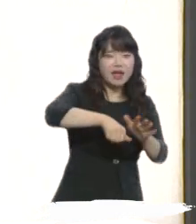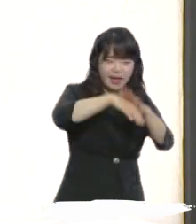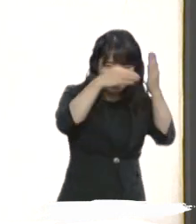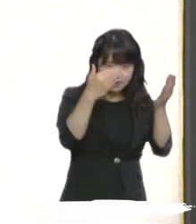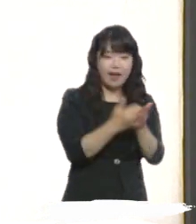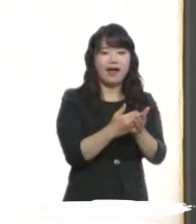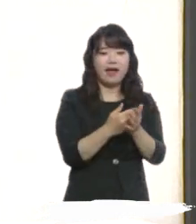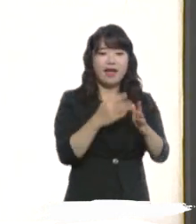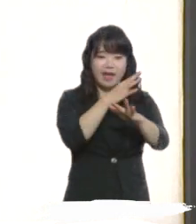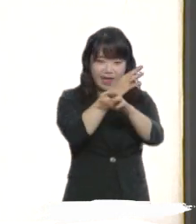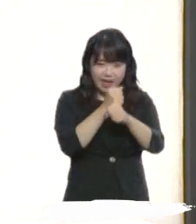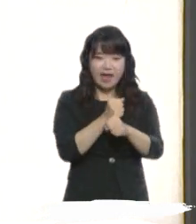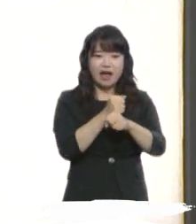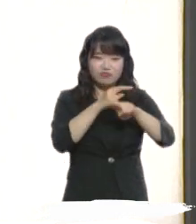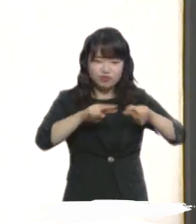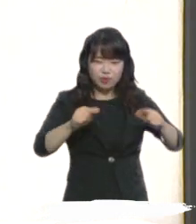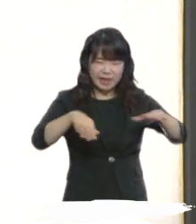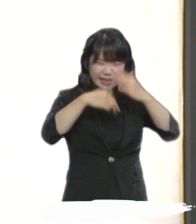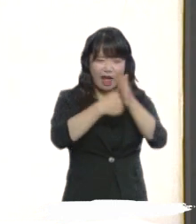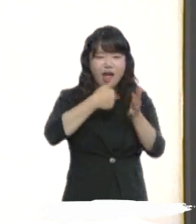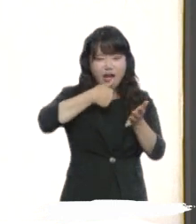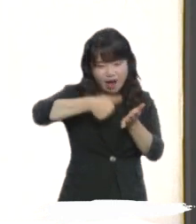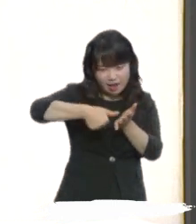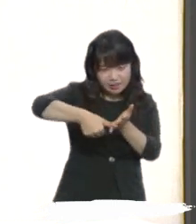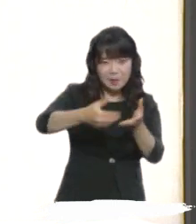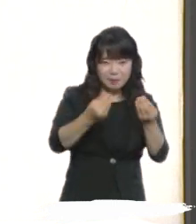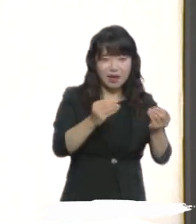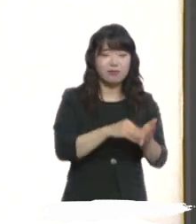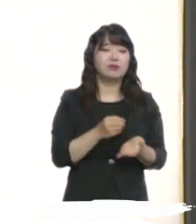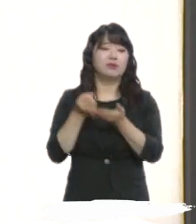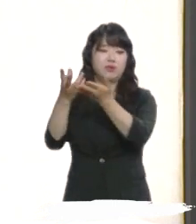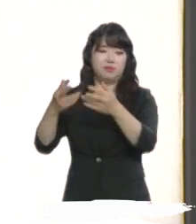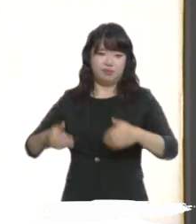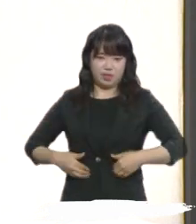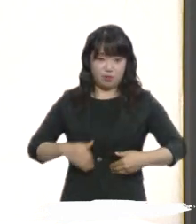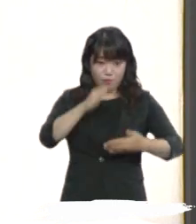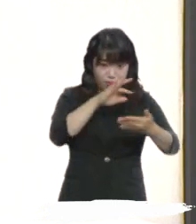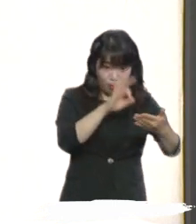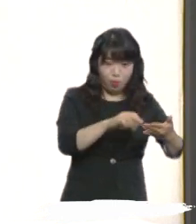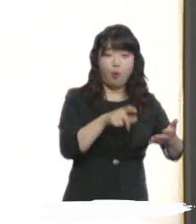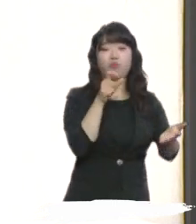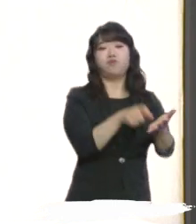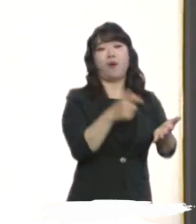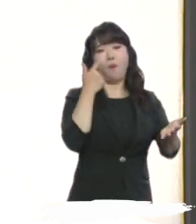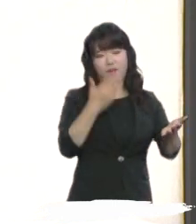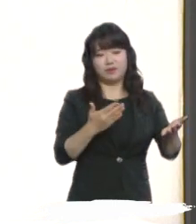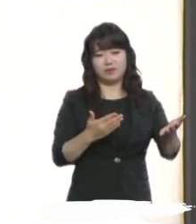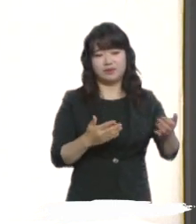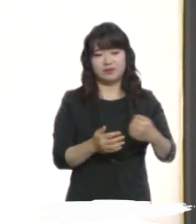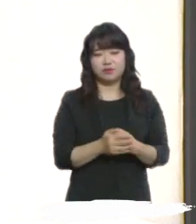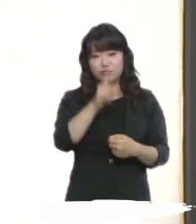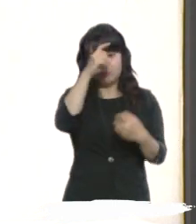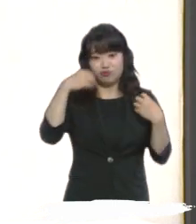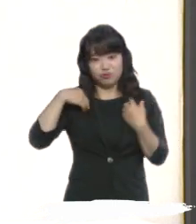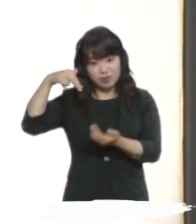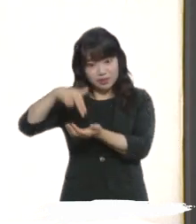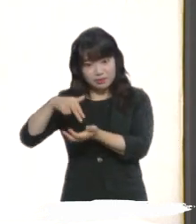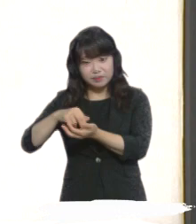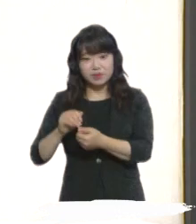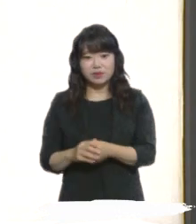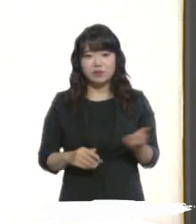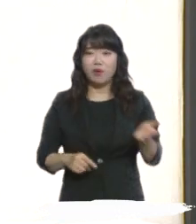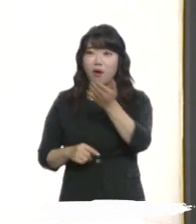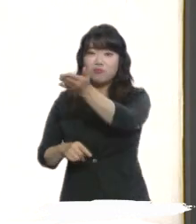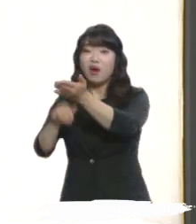그다음 계약 파기에 대한 내용을 다 각서를 쓰는 게 있어요. 거기에도 내용이 들어와 있는데 이 구청이 지금 그